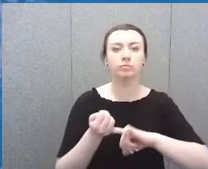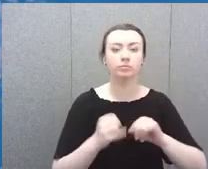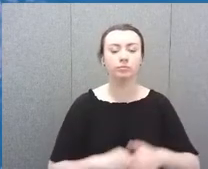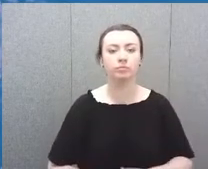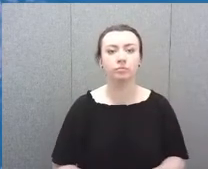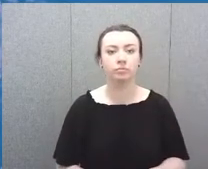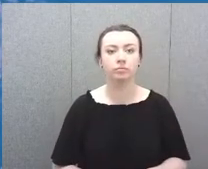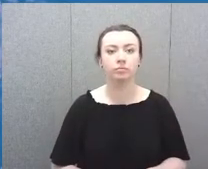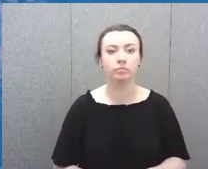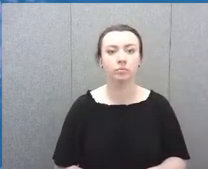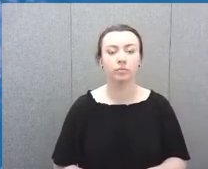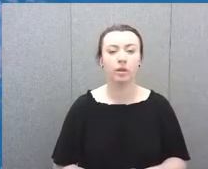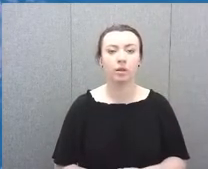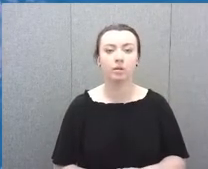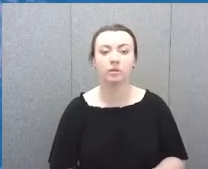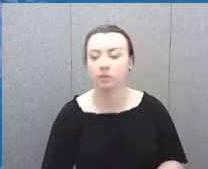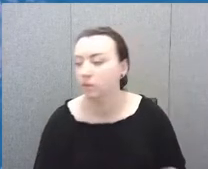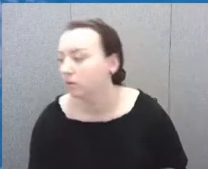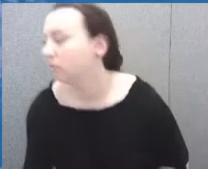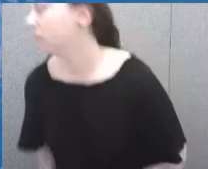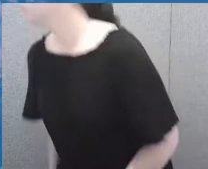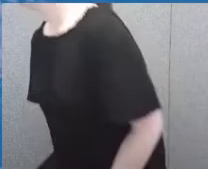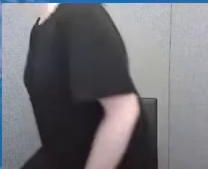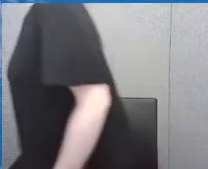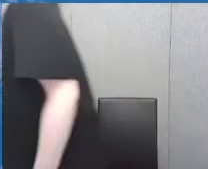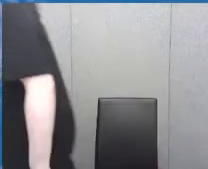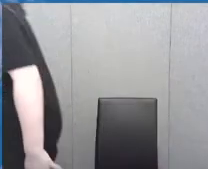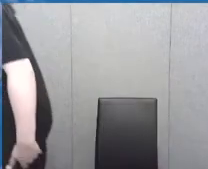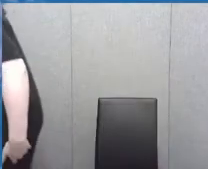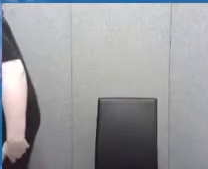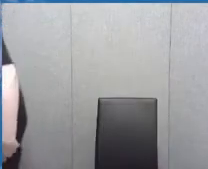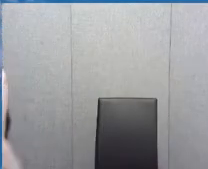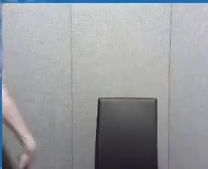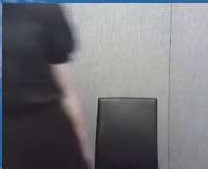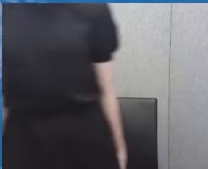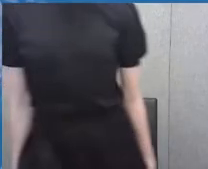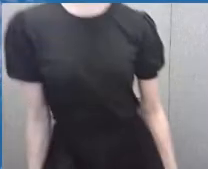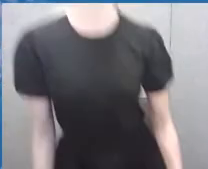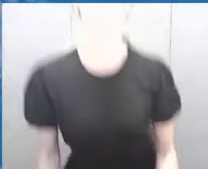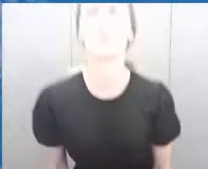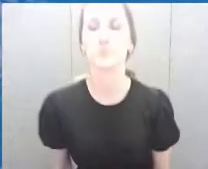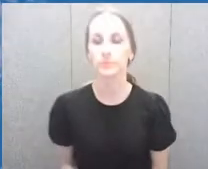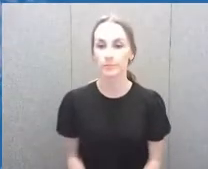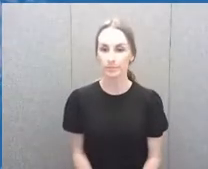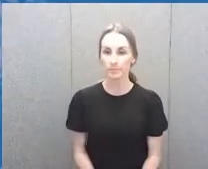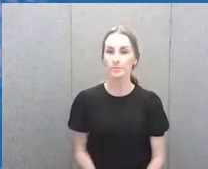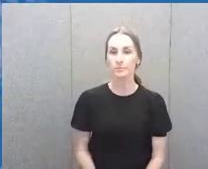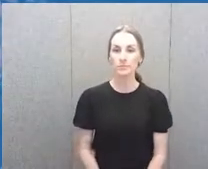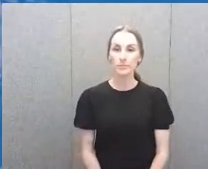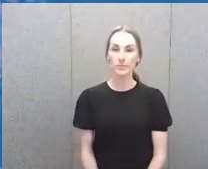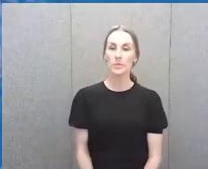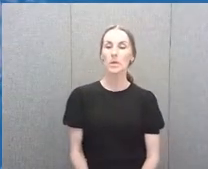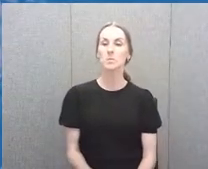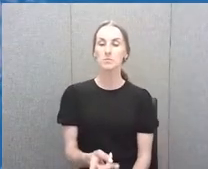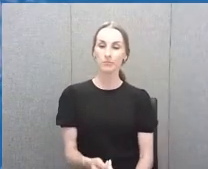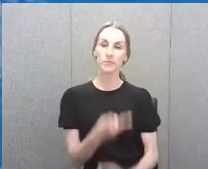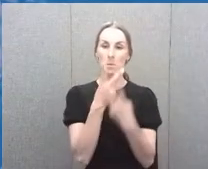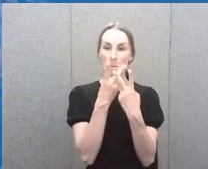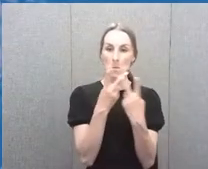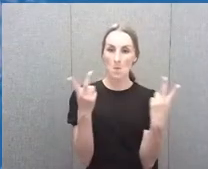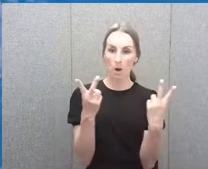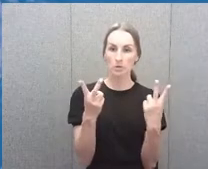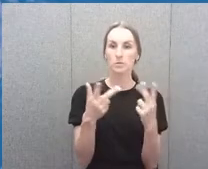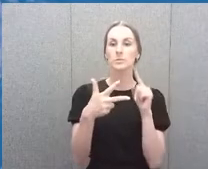продемонстрировать женскую роль во время трагических событий в Беларуси. Я расскажу 3 профиля